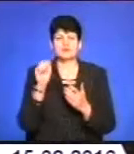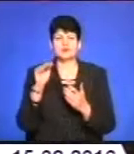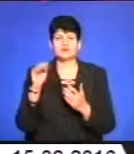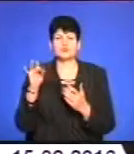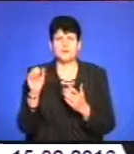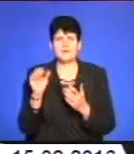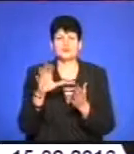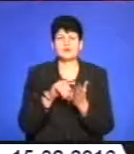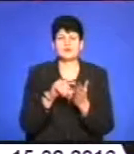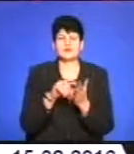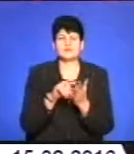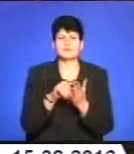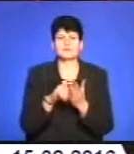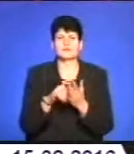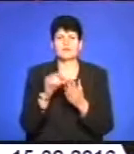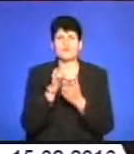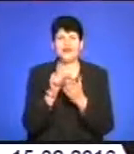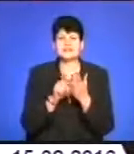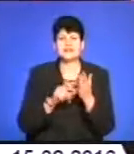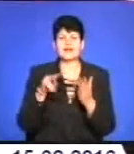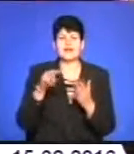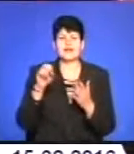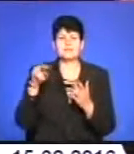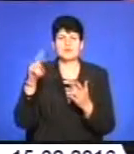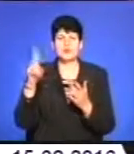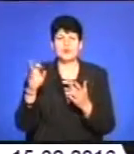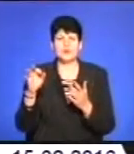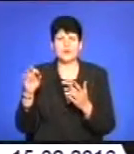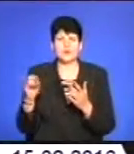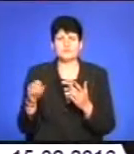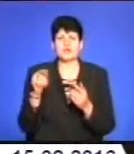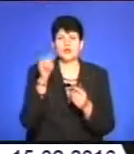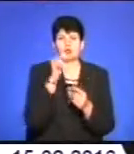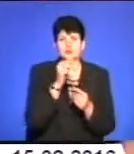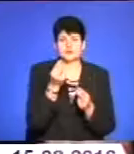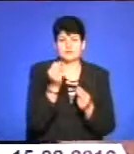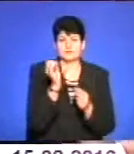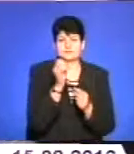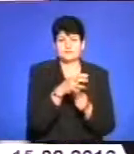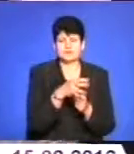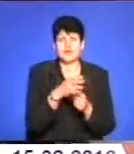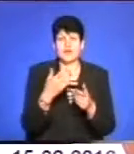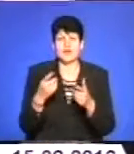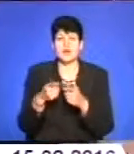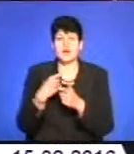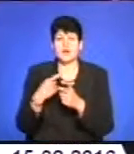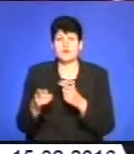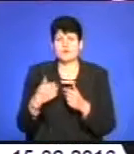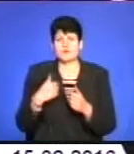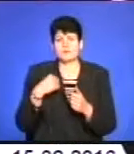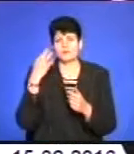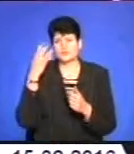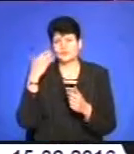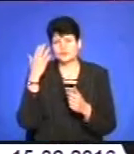представляти поезію Лепкого, то ця премія піде або туди, або ми задумали, що Ванжурою